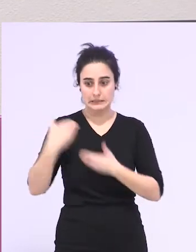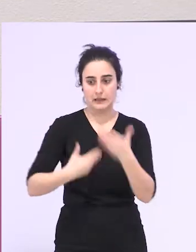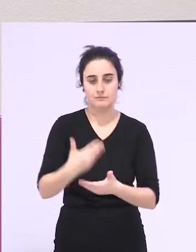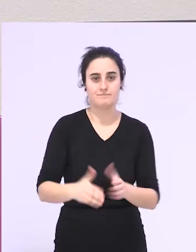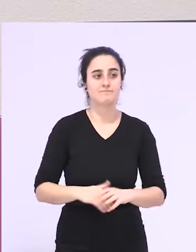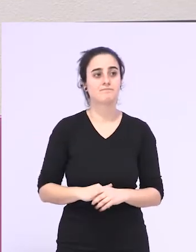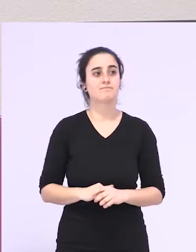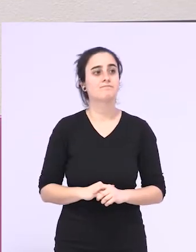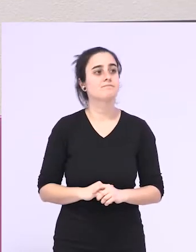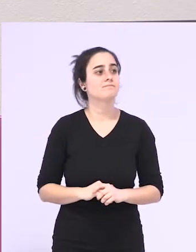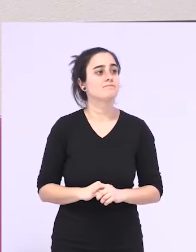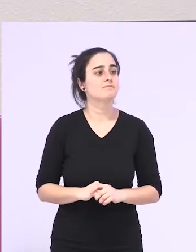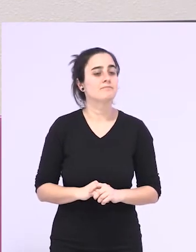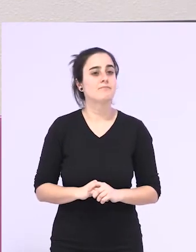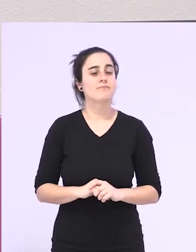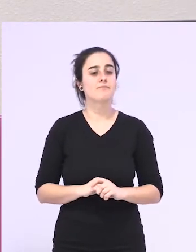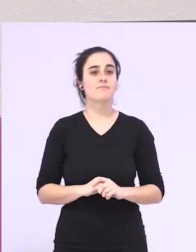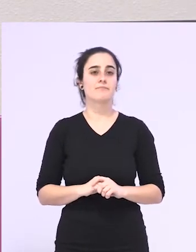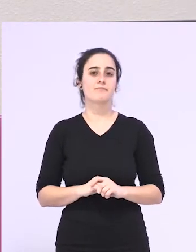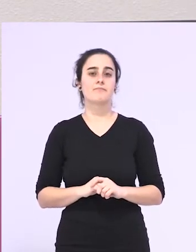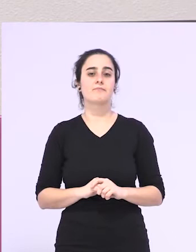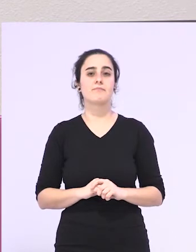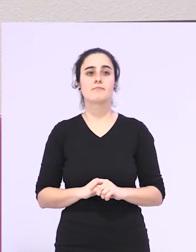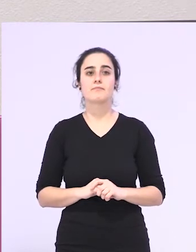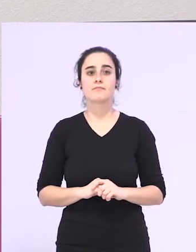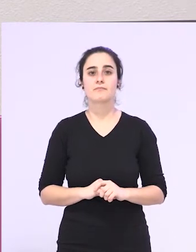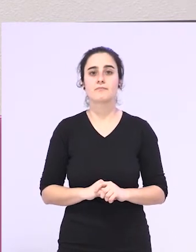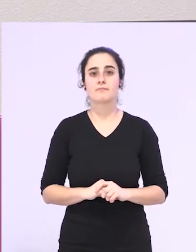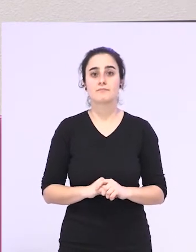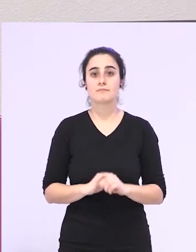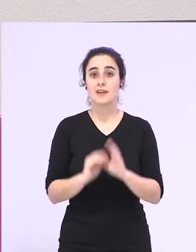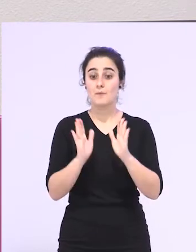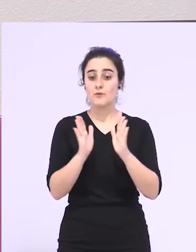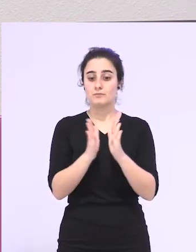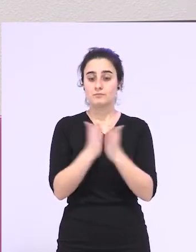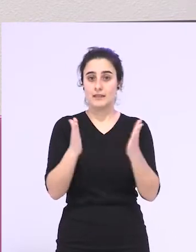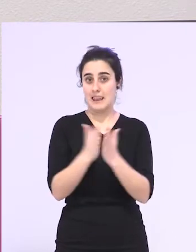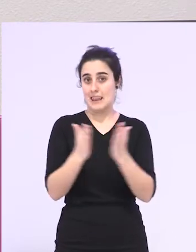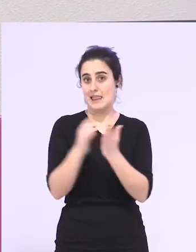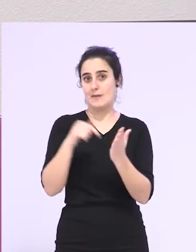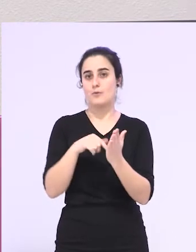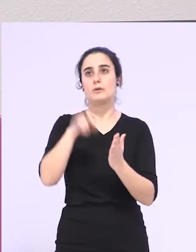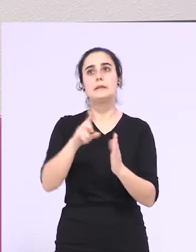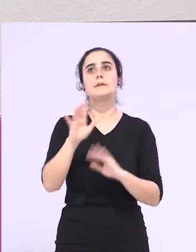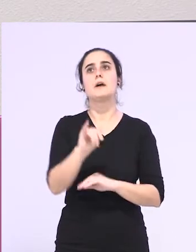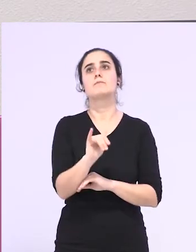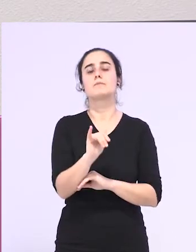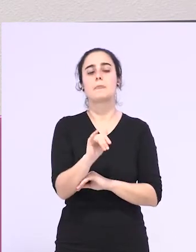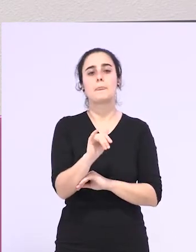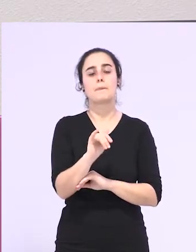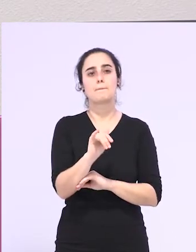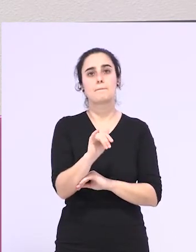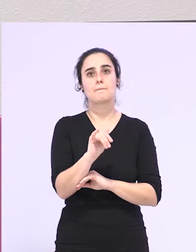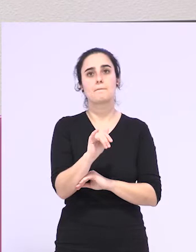Nolabait, liburuan bertan ere heltzen zaie pixkat gai honek